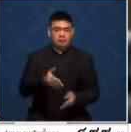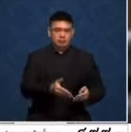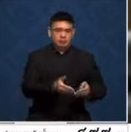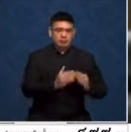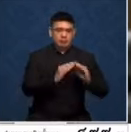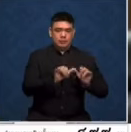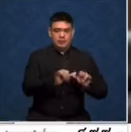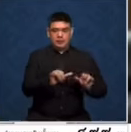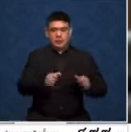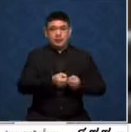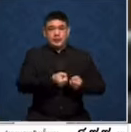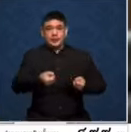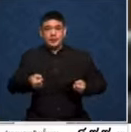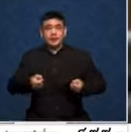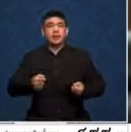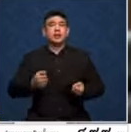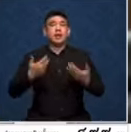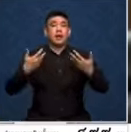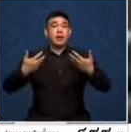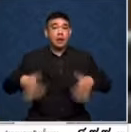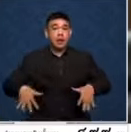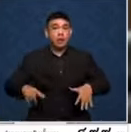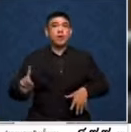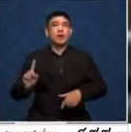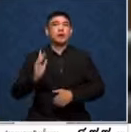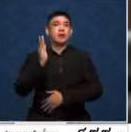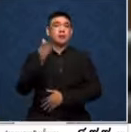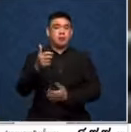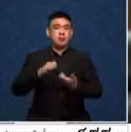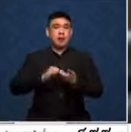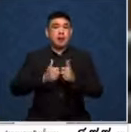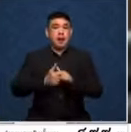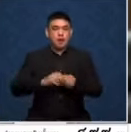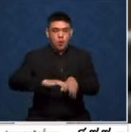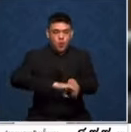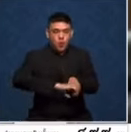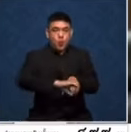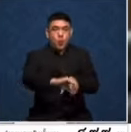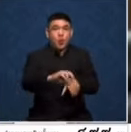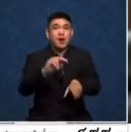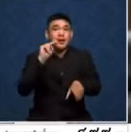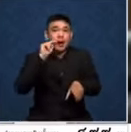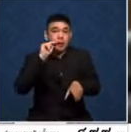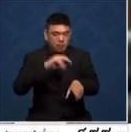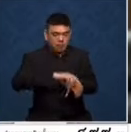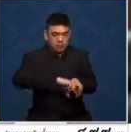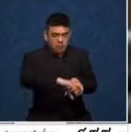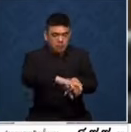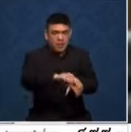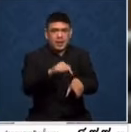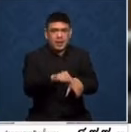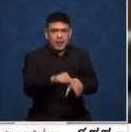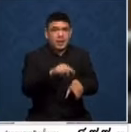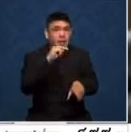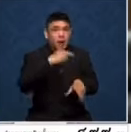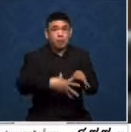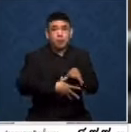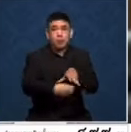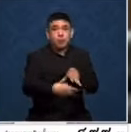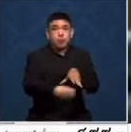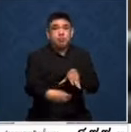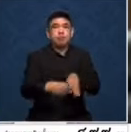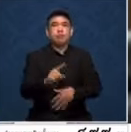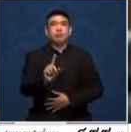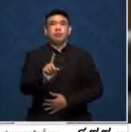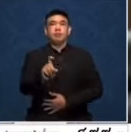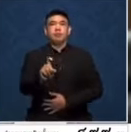ขยายเส้นทางแล้วเสร็จนั้นได้เกิดปัญหาที่ตามมาคือท่อระบายน้ำข้างถนนที่ไม่สามารถระบายน้ำได้ค่ะท